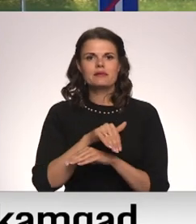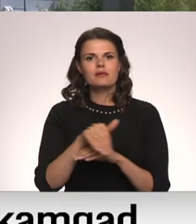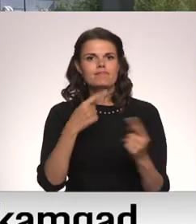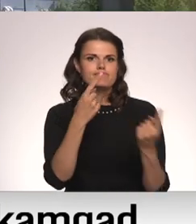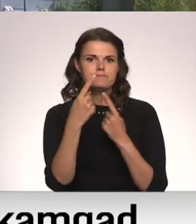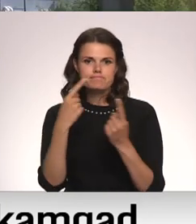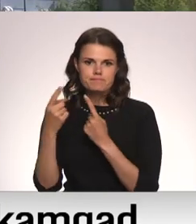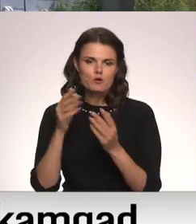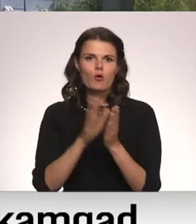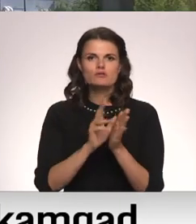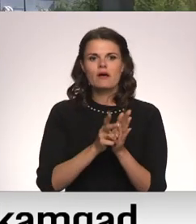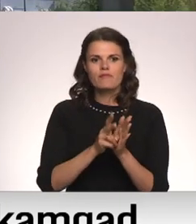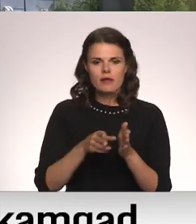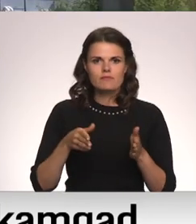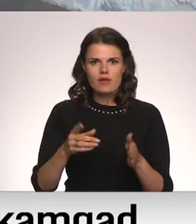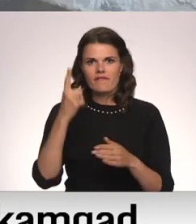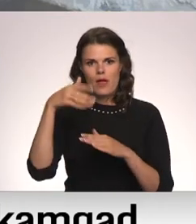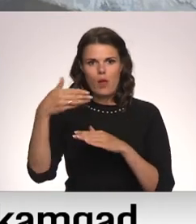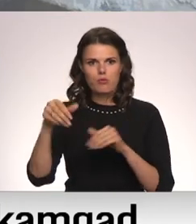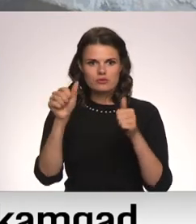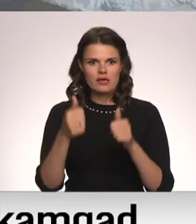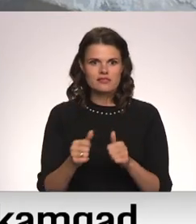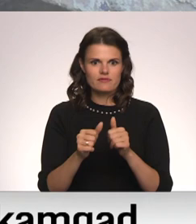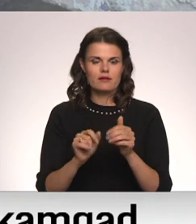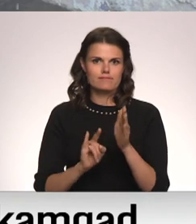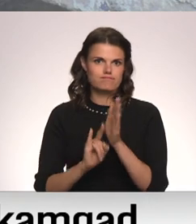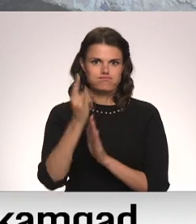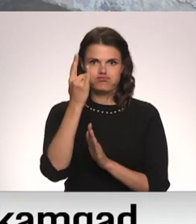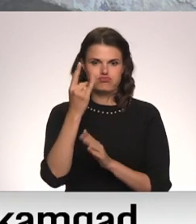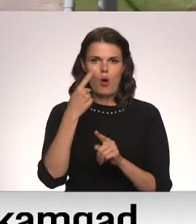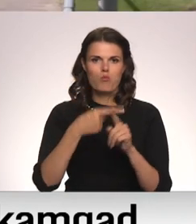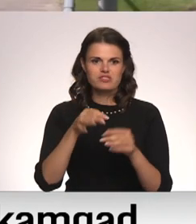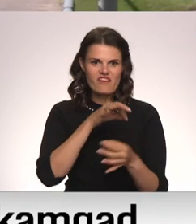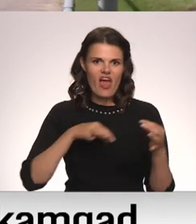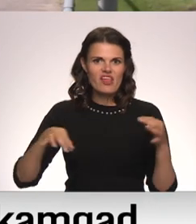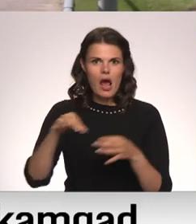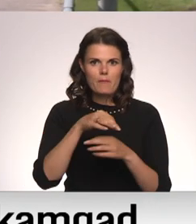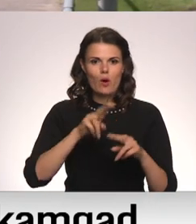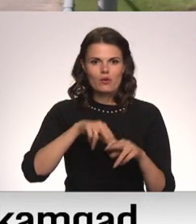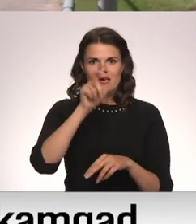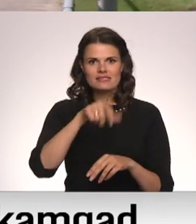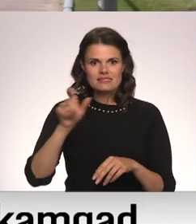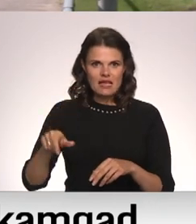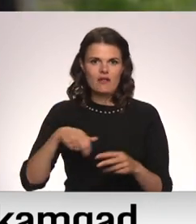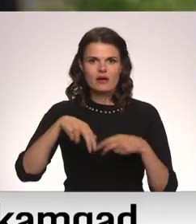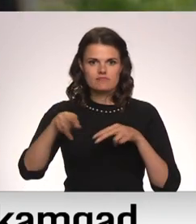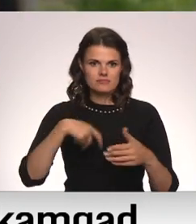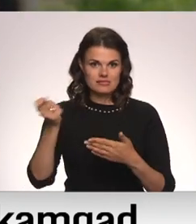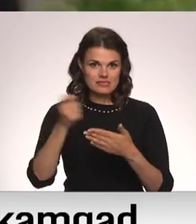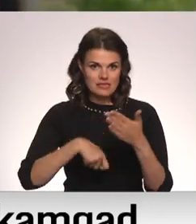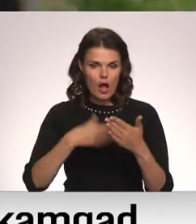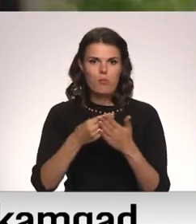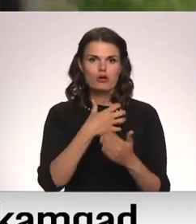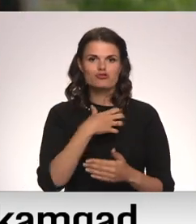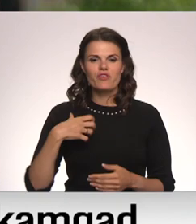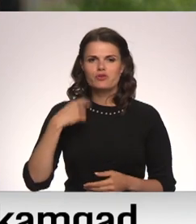uz dzelzceļa pārvada trotuāra vienā pusē izveidojās puskvadrātmetru liels caurums un gājēju kustība tagad tur slēgta. Pašvaldība